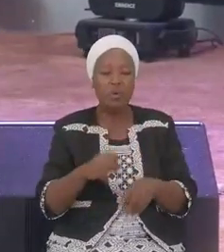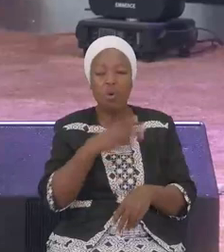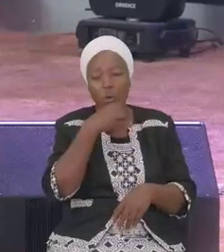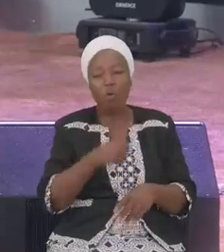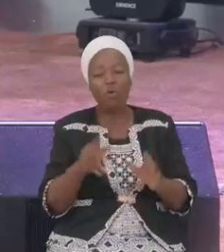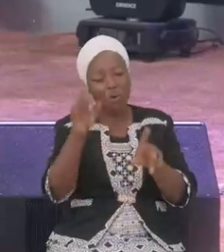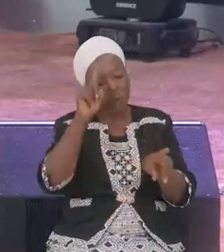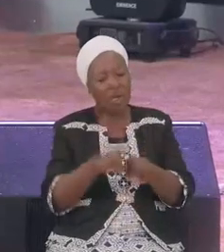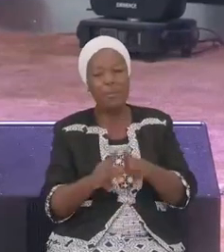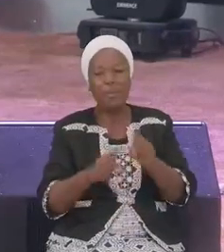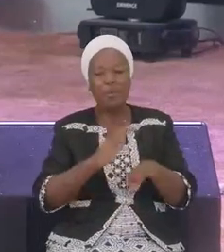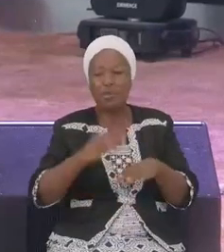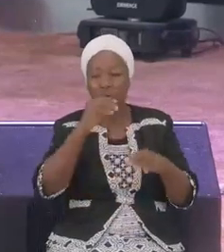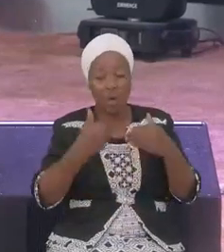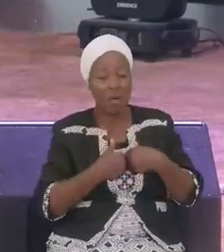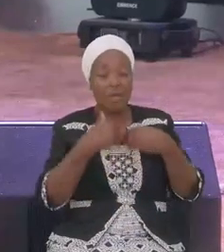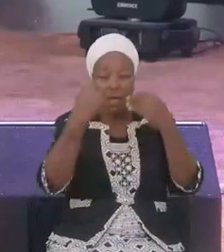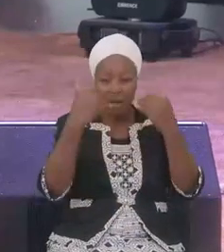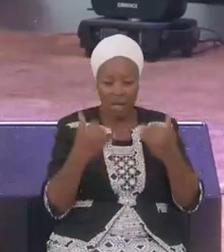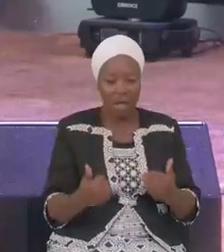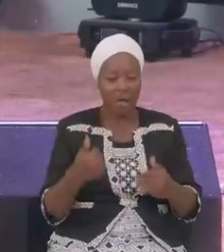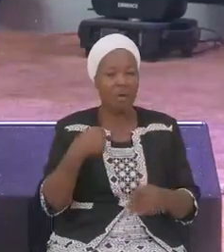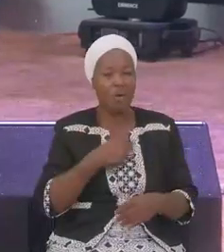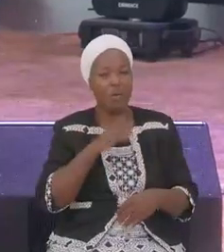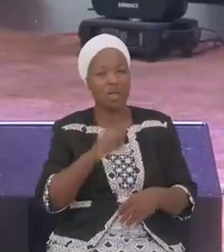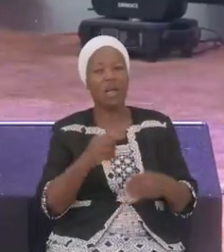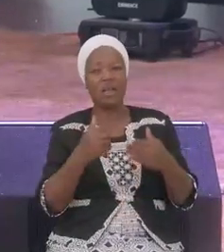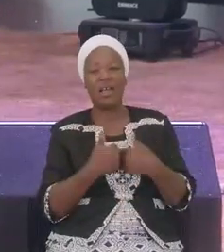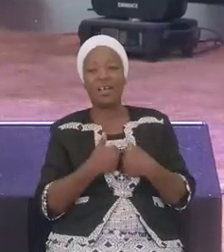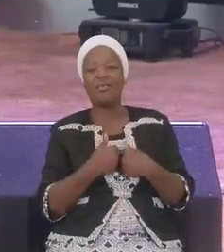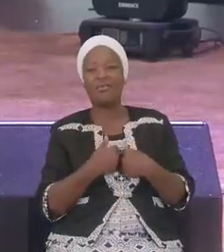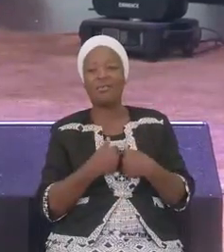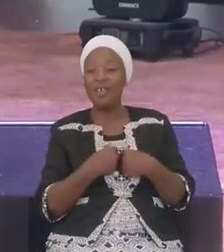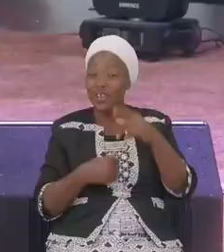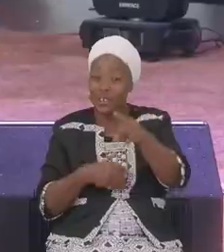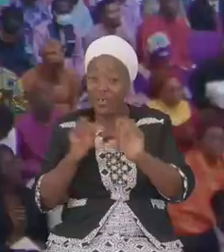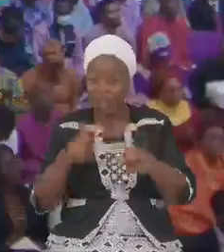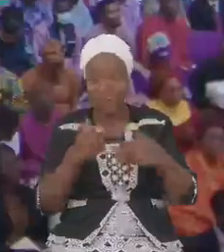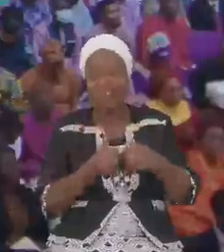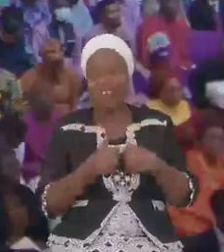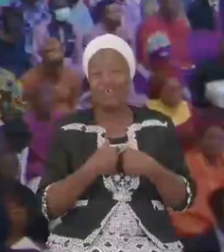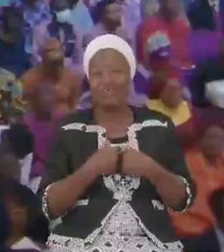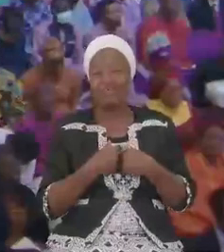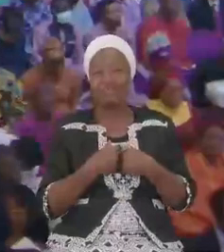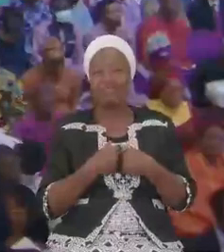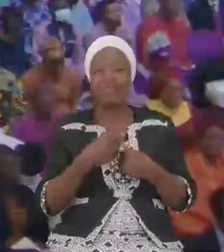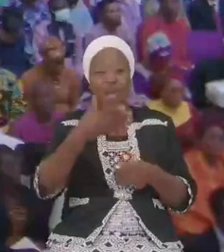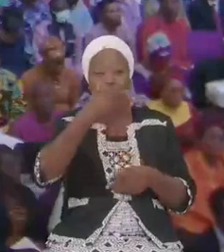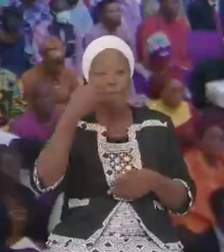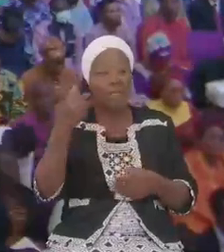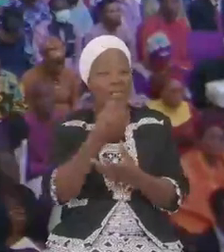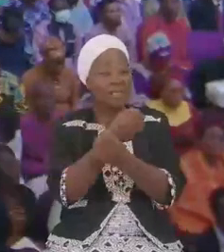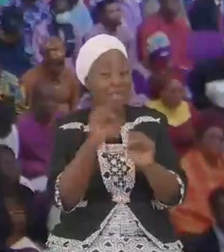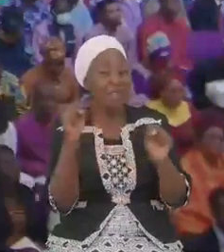l'ancienne alliance n'avaient pas, nous pouvons en avoir. Vous pouvez en avoir un meilleur